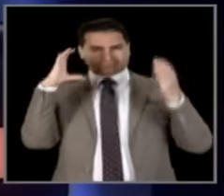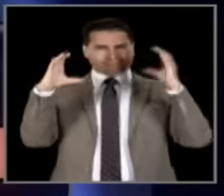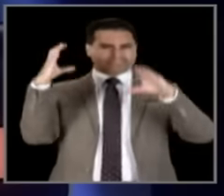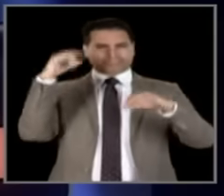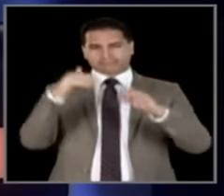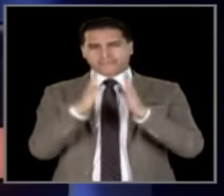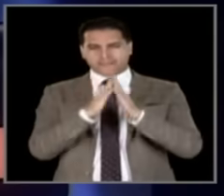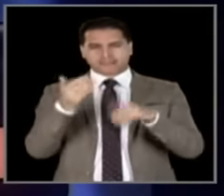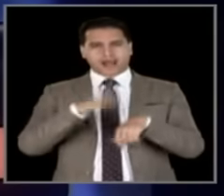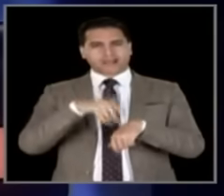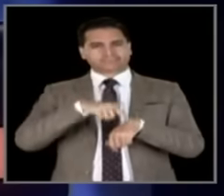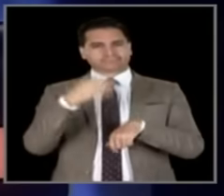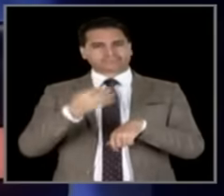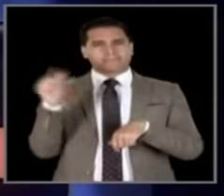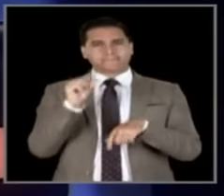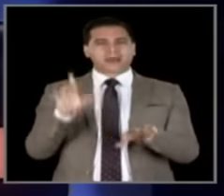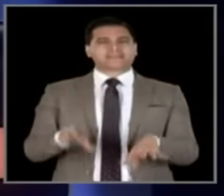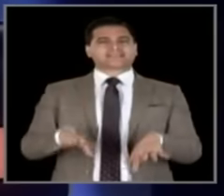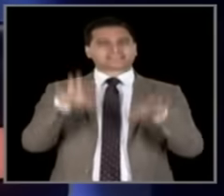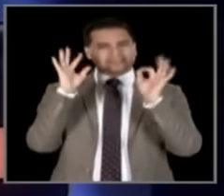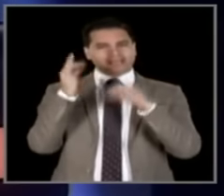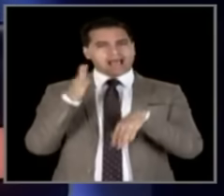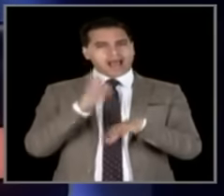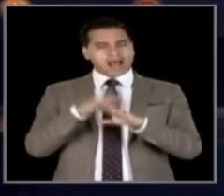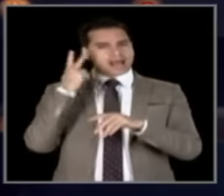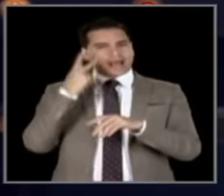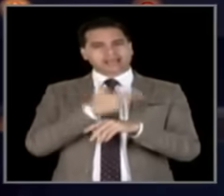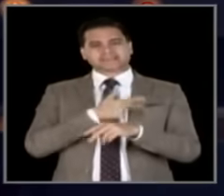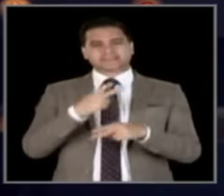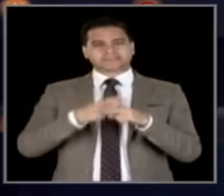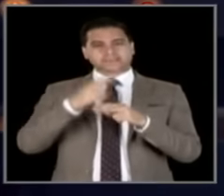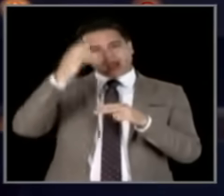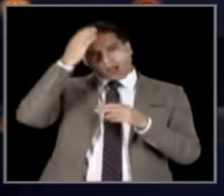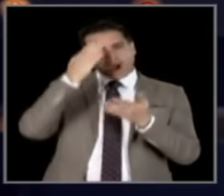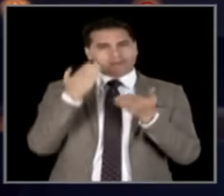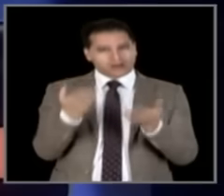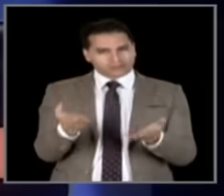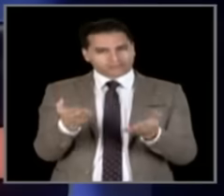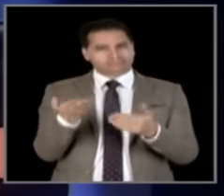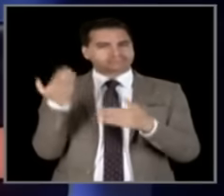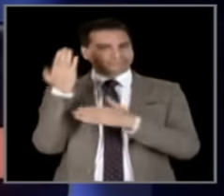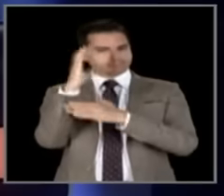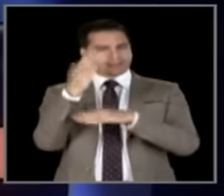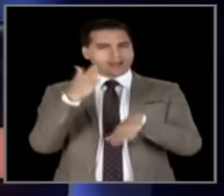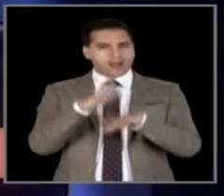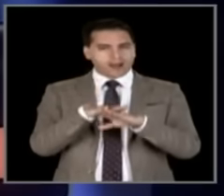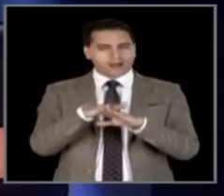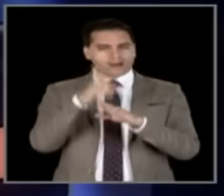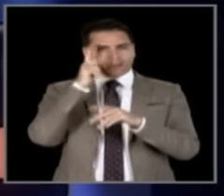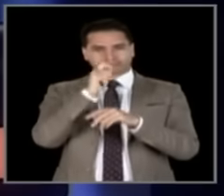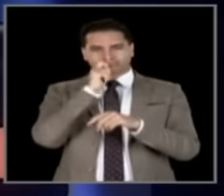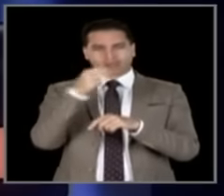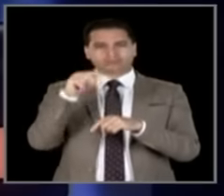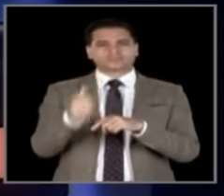على موعد مع انطلاق برنامج جديد تحت اسم العباقرة، ليظهر على الشاشة مقدمه الروائي